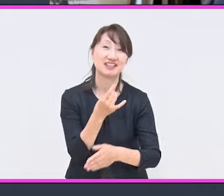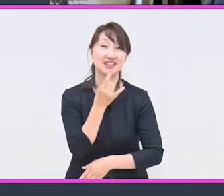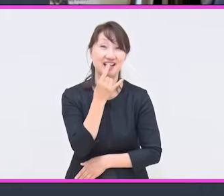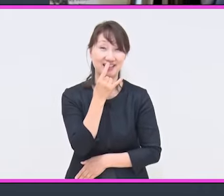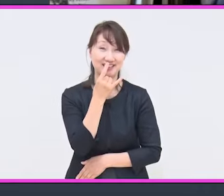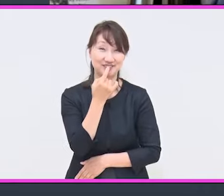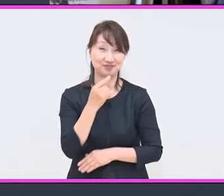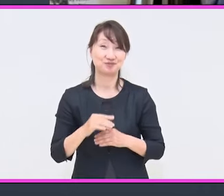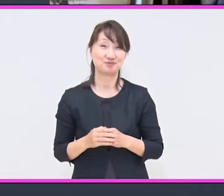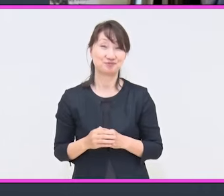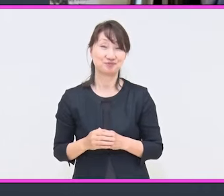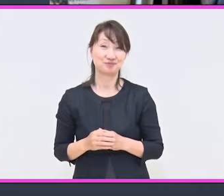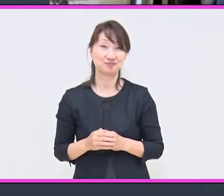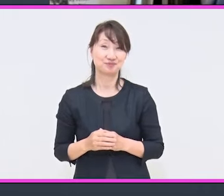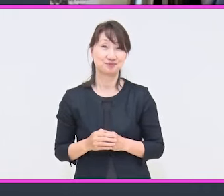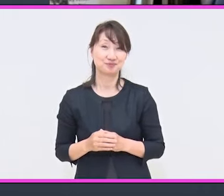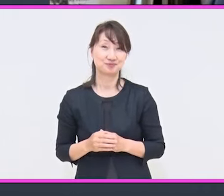2021.